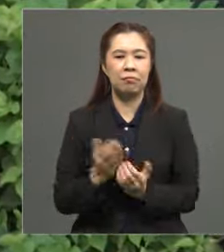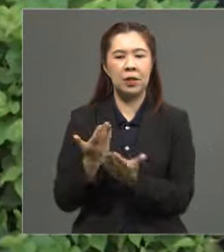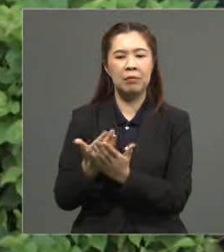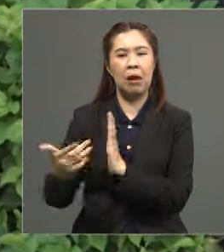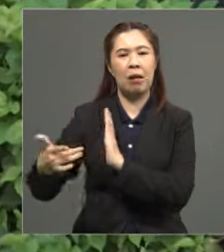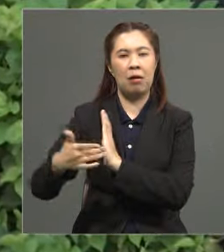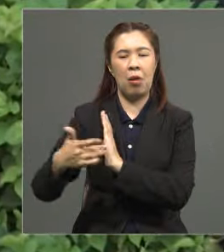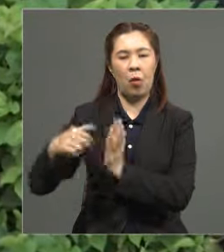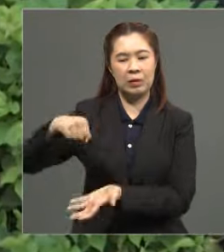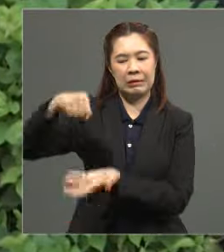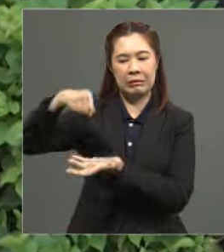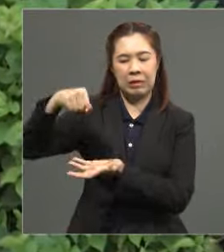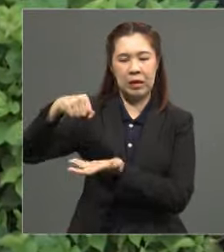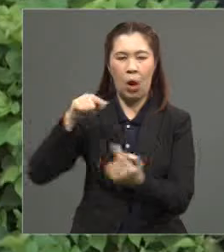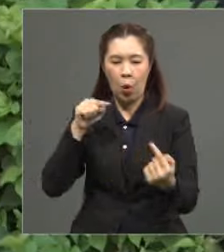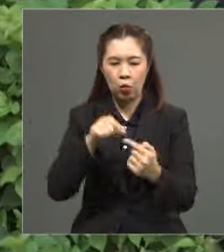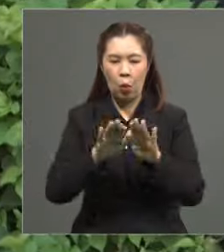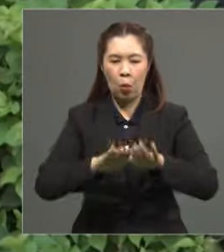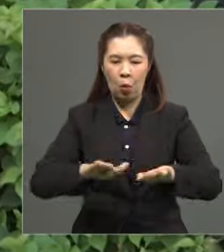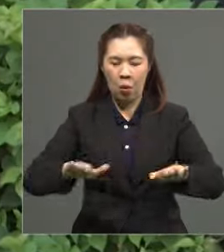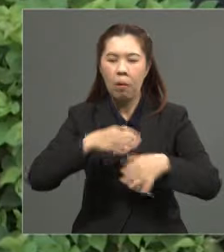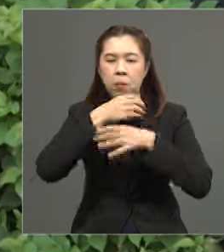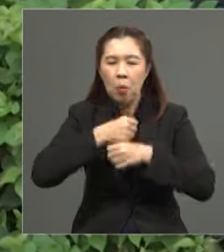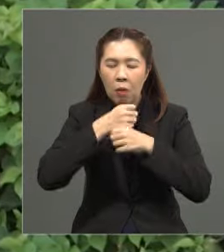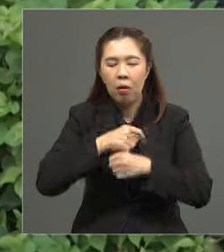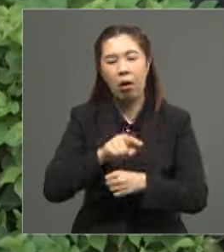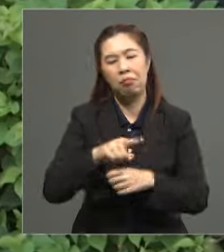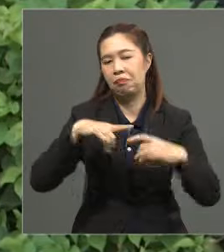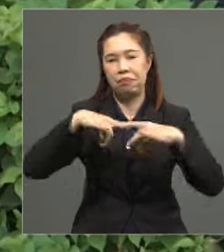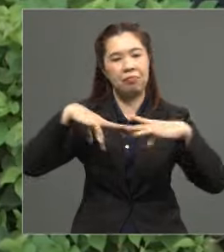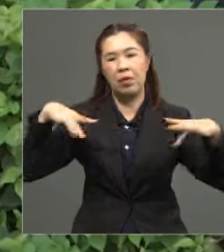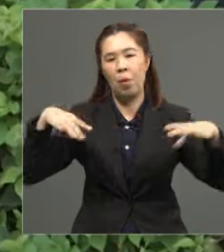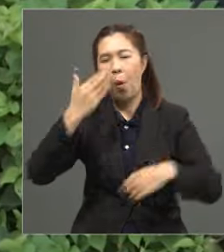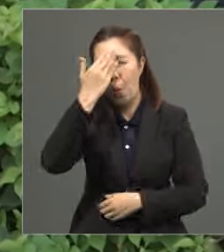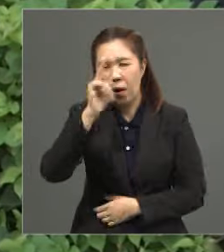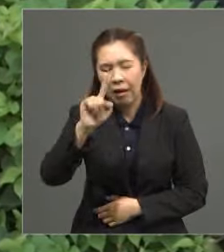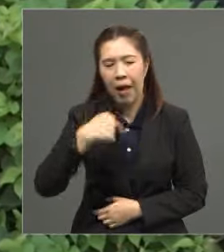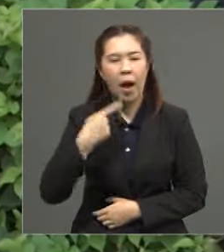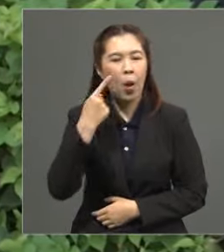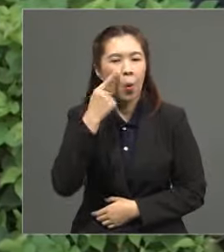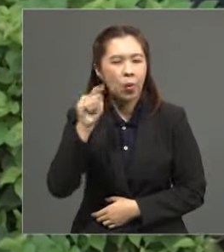ะกับผู้สูงอายุค่ะเพราะว่าพวกตายายคุณลุงคุณป้าอะไรเงี้ยเขาอาจจะไม่ได้ใ